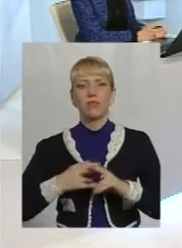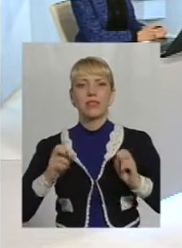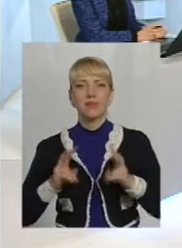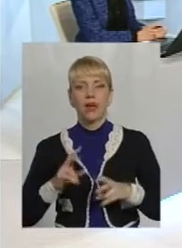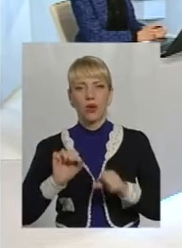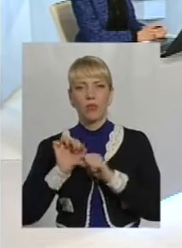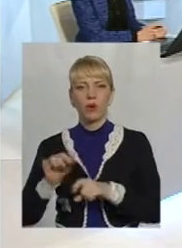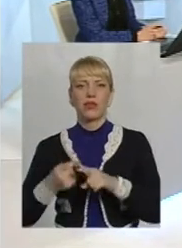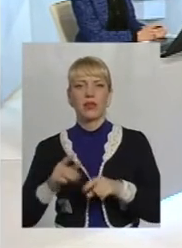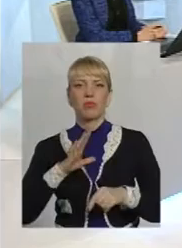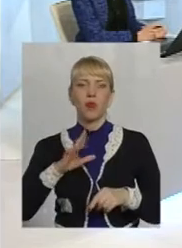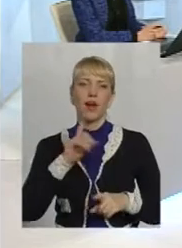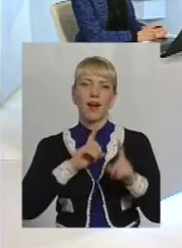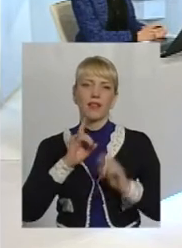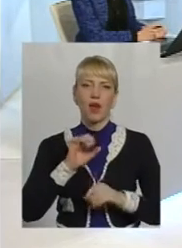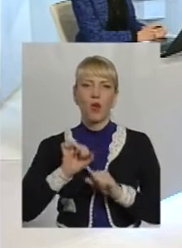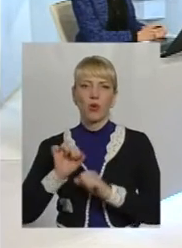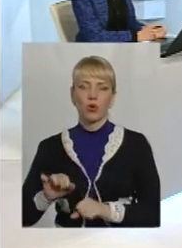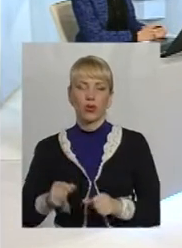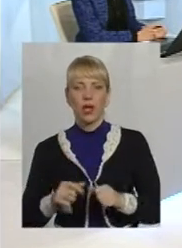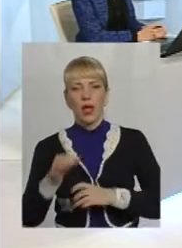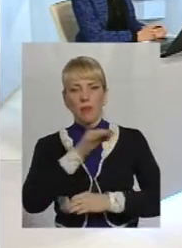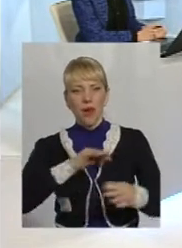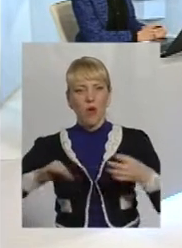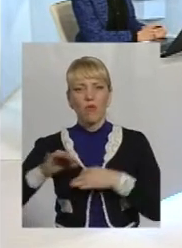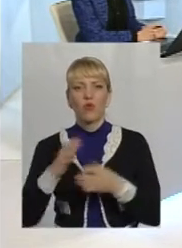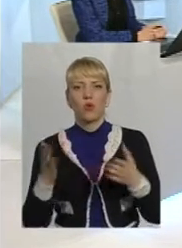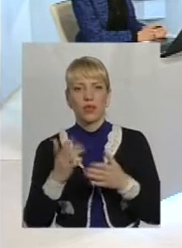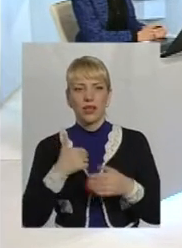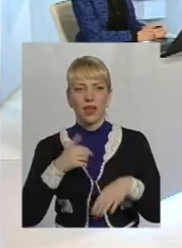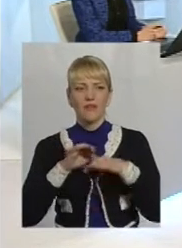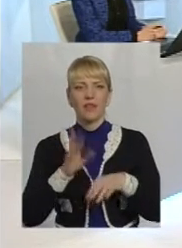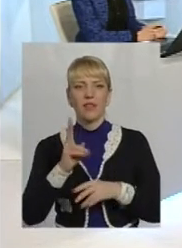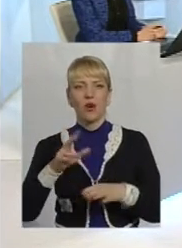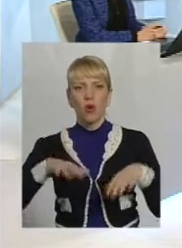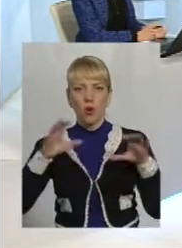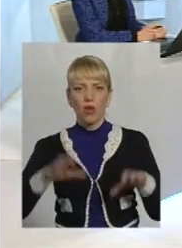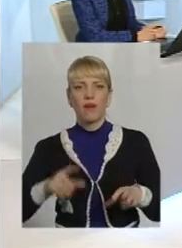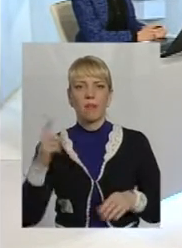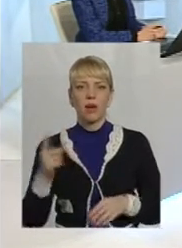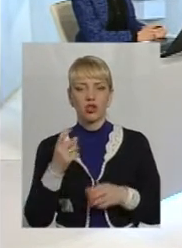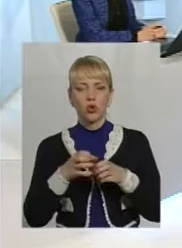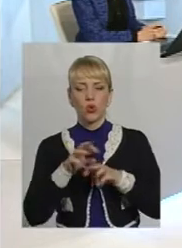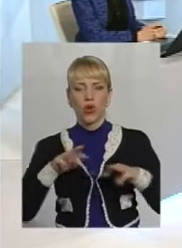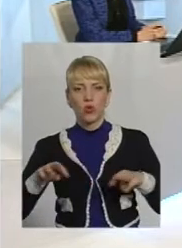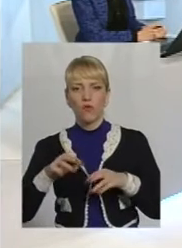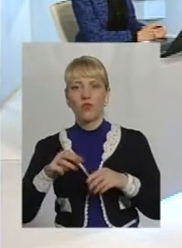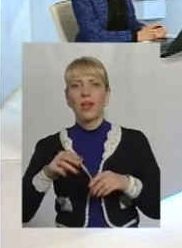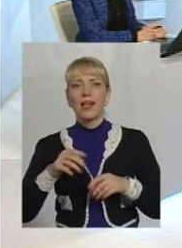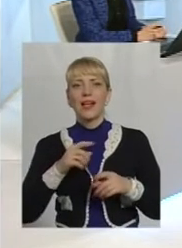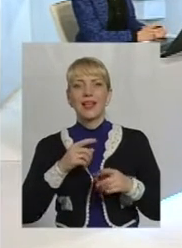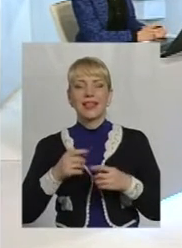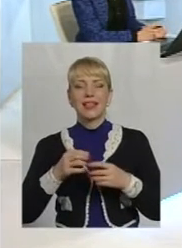тоді це була Рада оборони, переговорами, які я вів як голова першої урядової делегації на переговорах із Росією